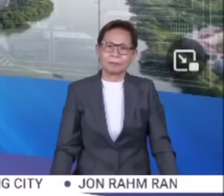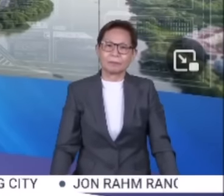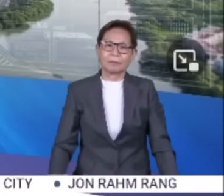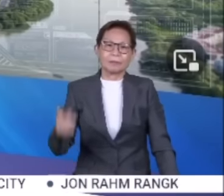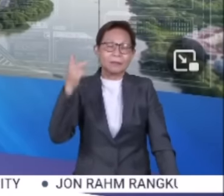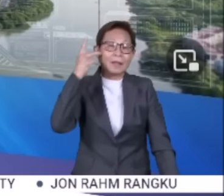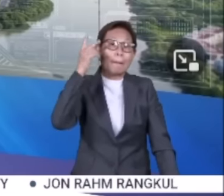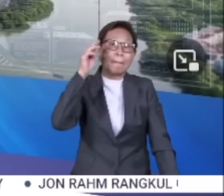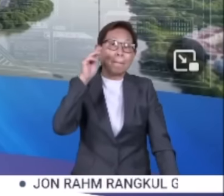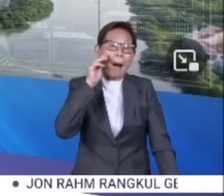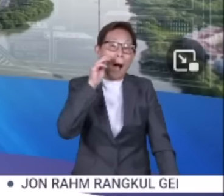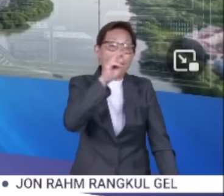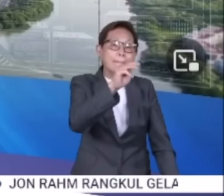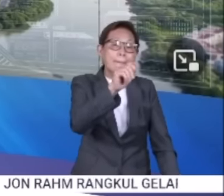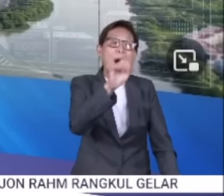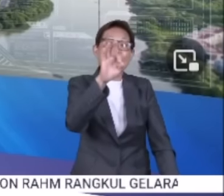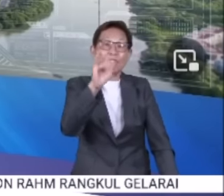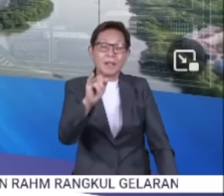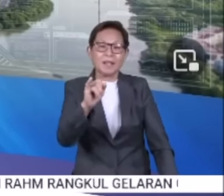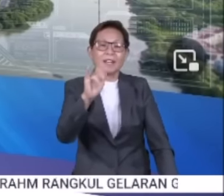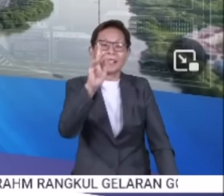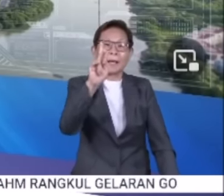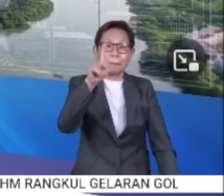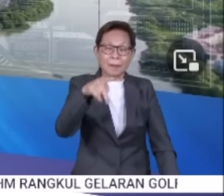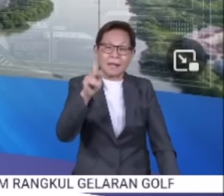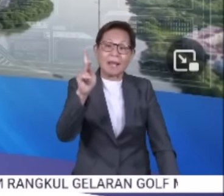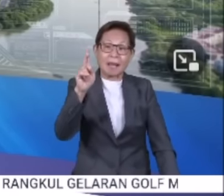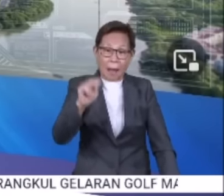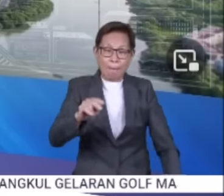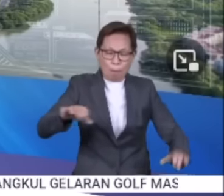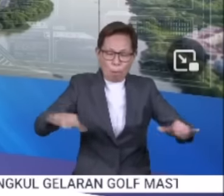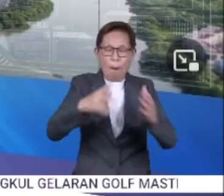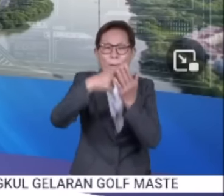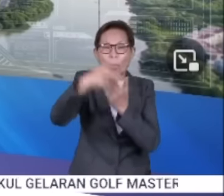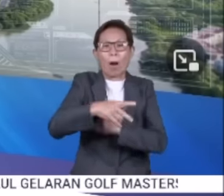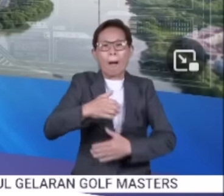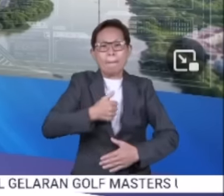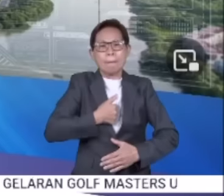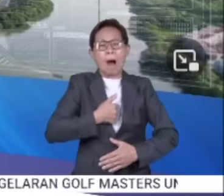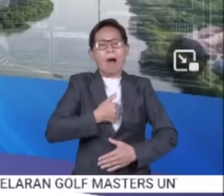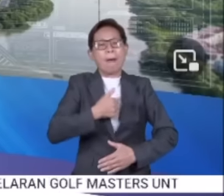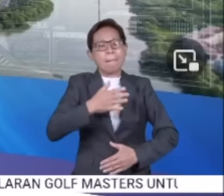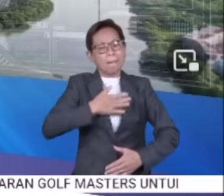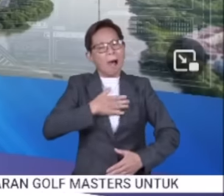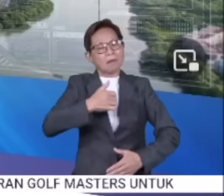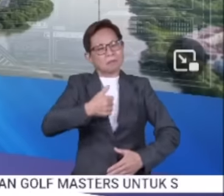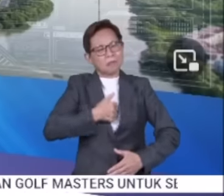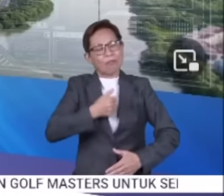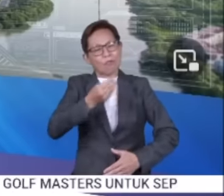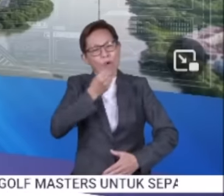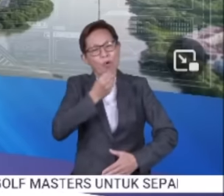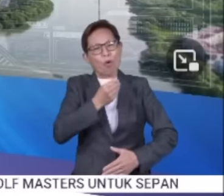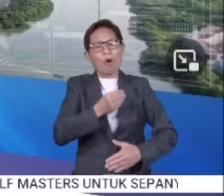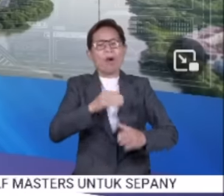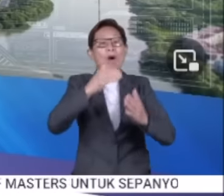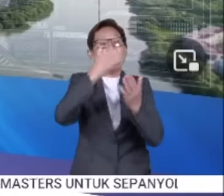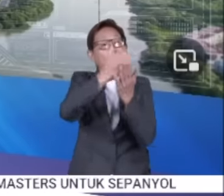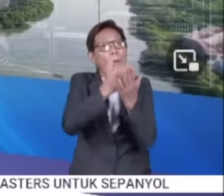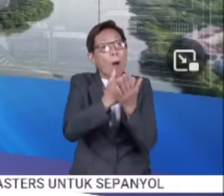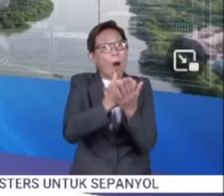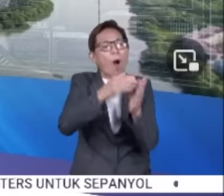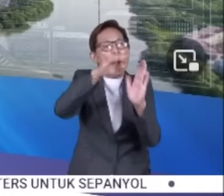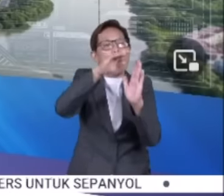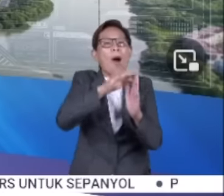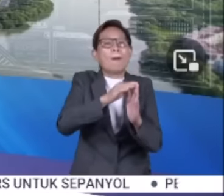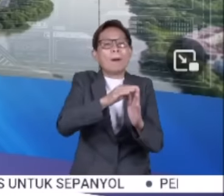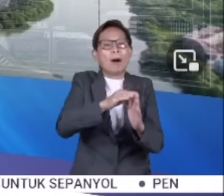Kementerian Pertanian dan Keterjaminan Makanan KPKM melaksanakan program MySafe Food sebagai langkah menangani isu pembaziran makanan khususnya di